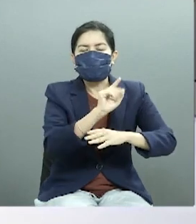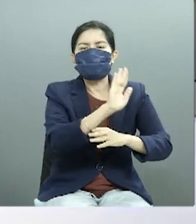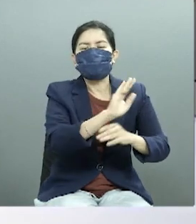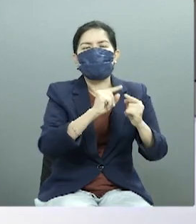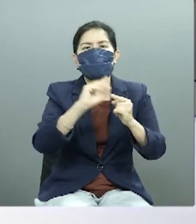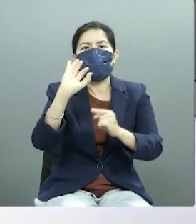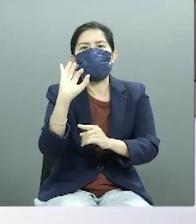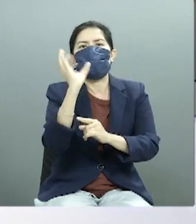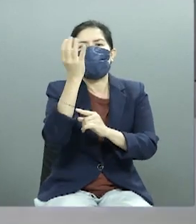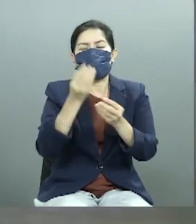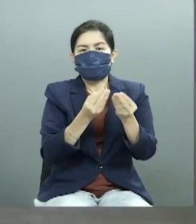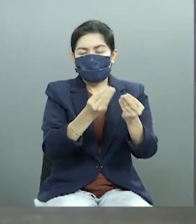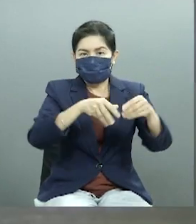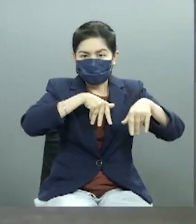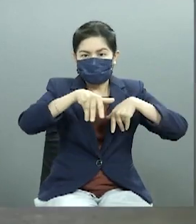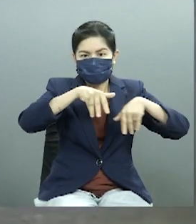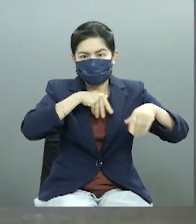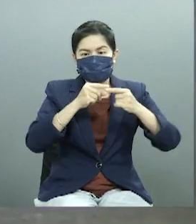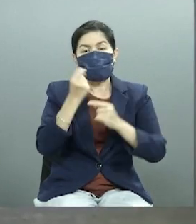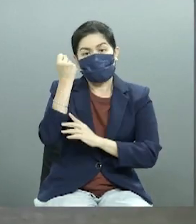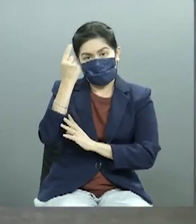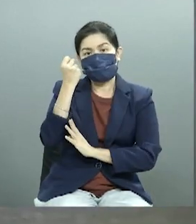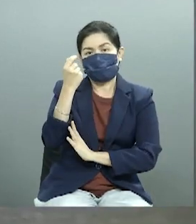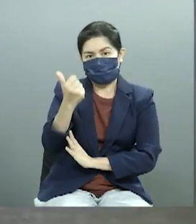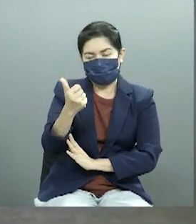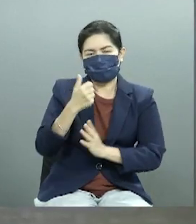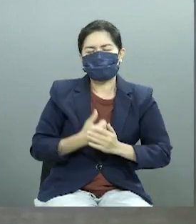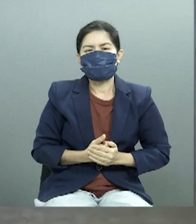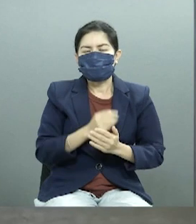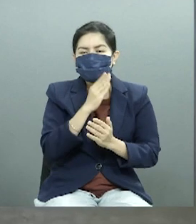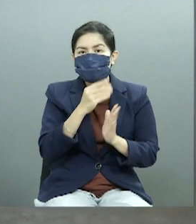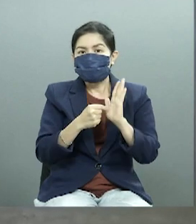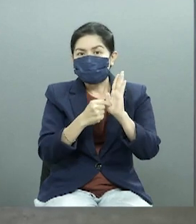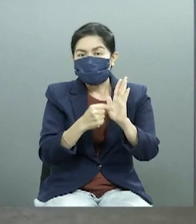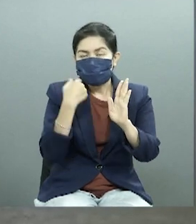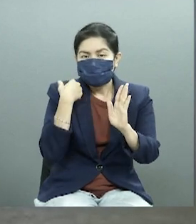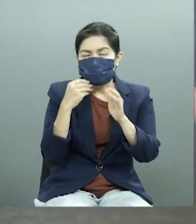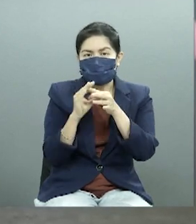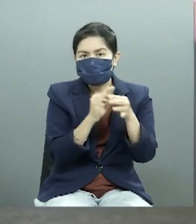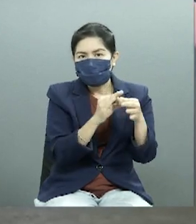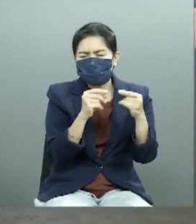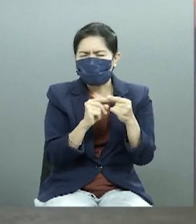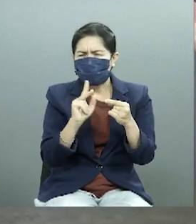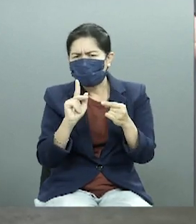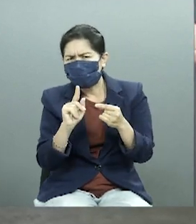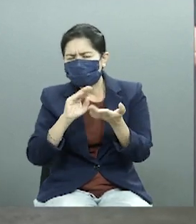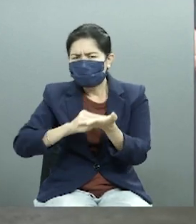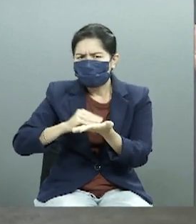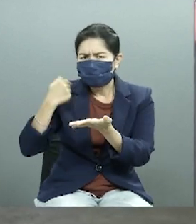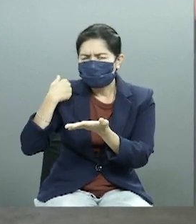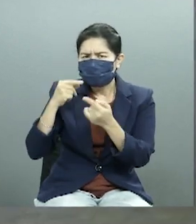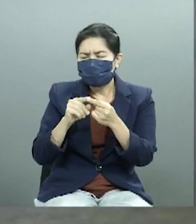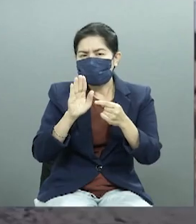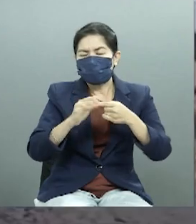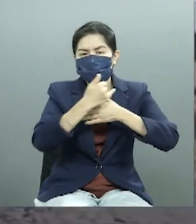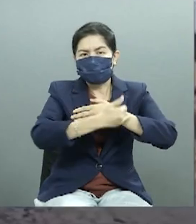วยให้คุณผู้ชมนั้นมีความเข้าใจข่าวมากขึ้นนะคะและถ้าหากว่ามีการนำเสนอข้อมูลนะคะรายละเอียดว่าทำไมประเ